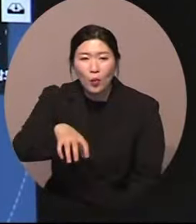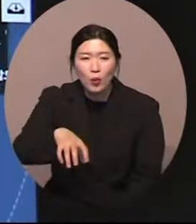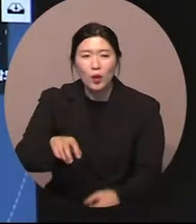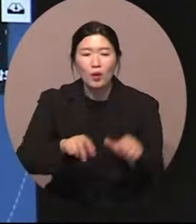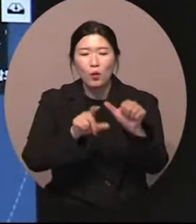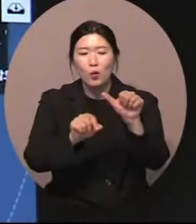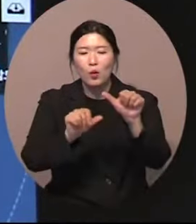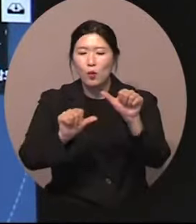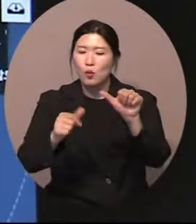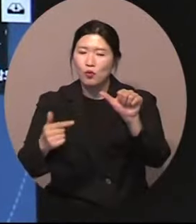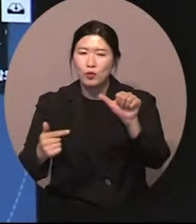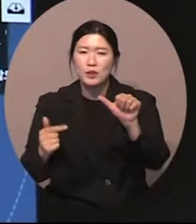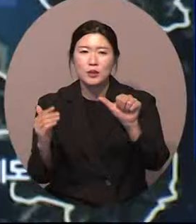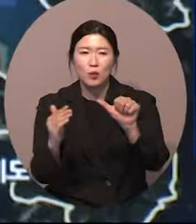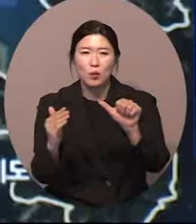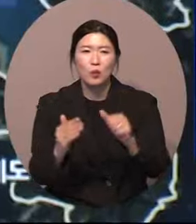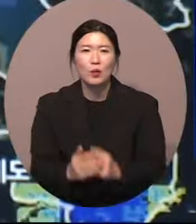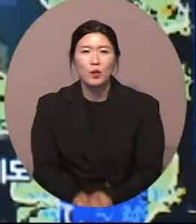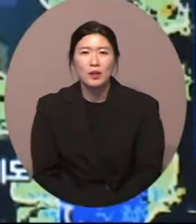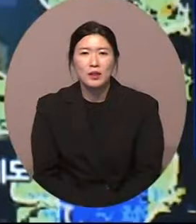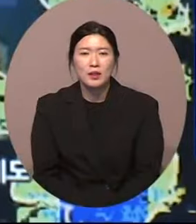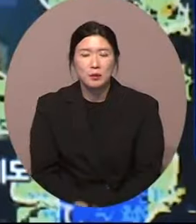상실에 지역